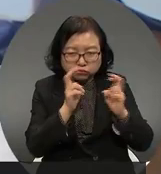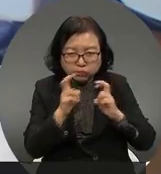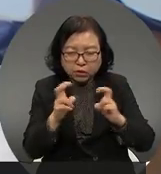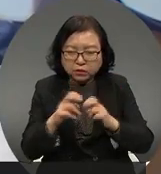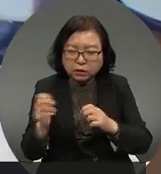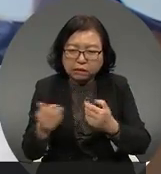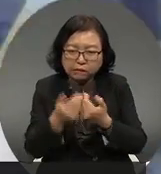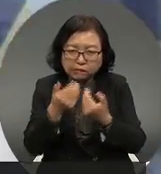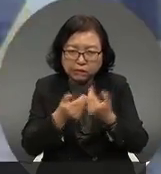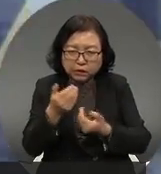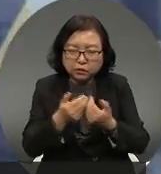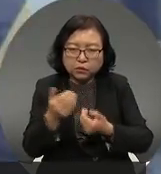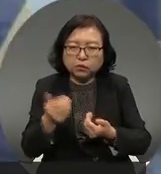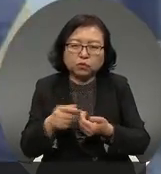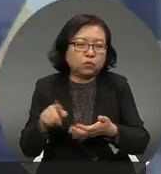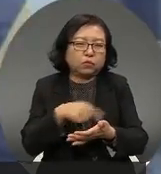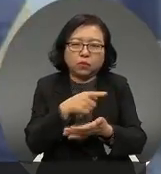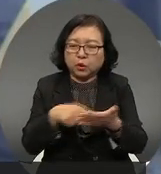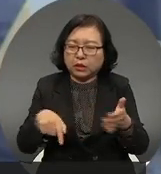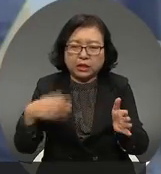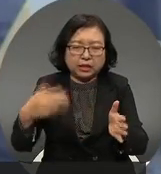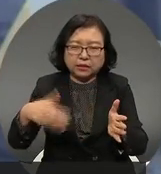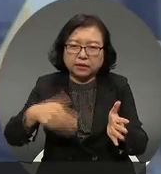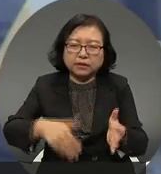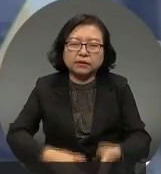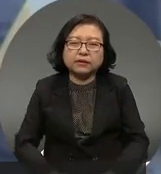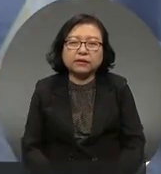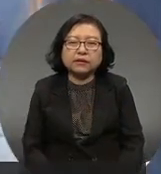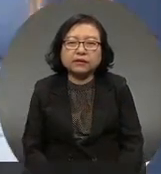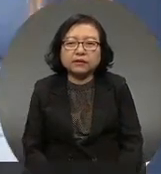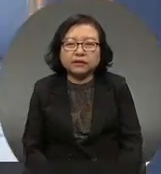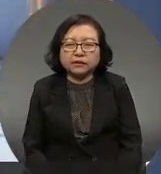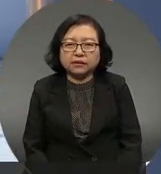있습니다. 이승준 기자가 보도합니다.